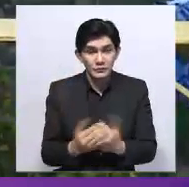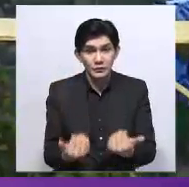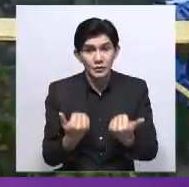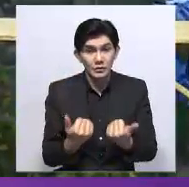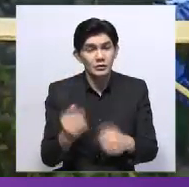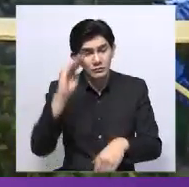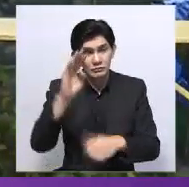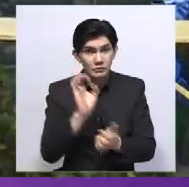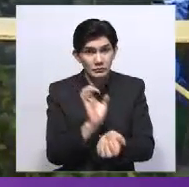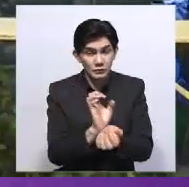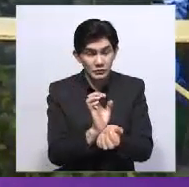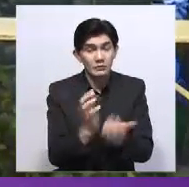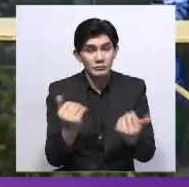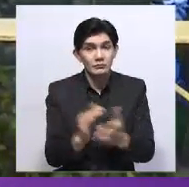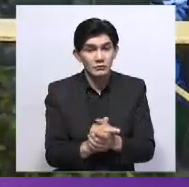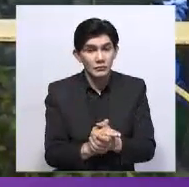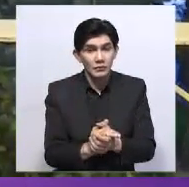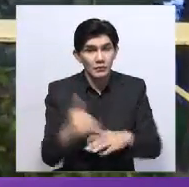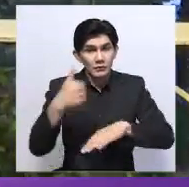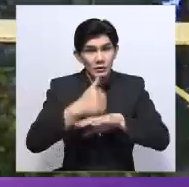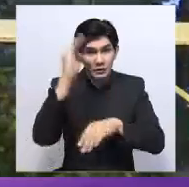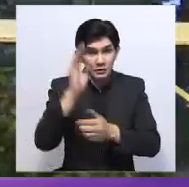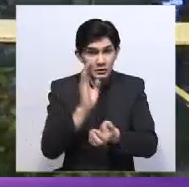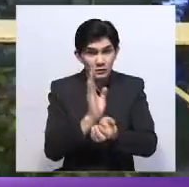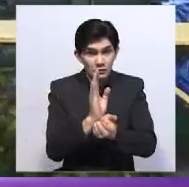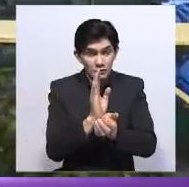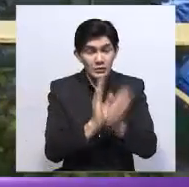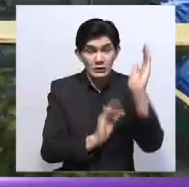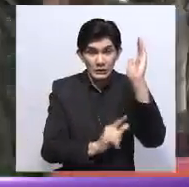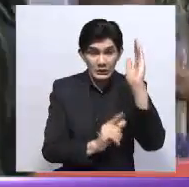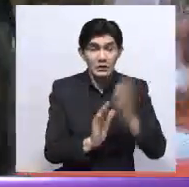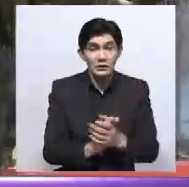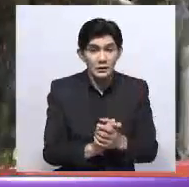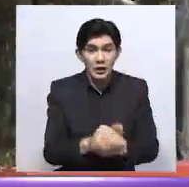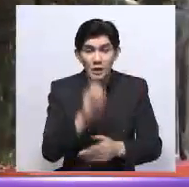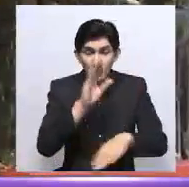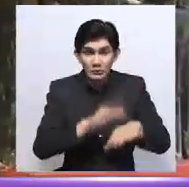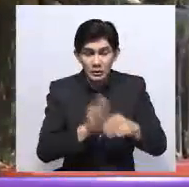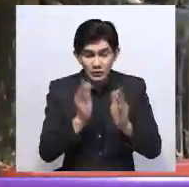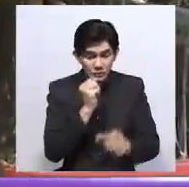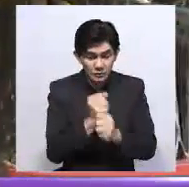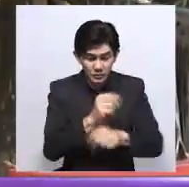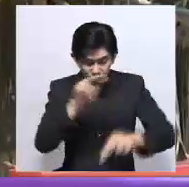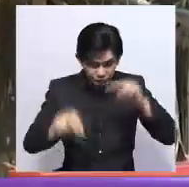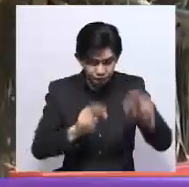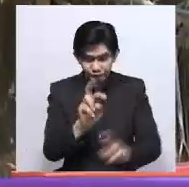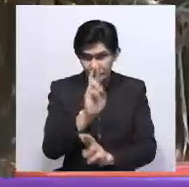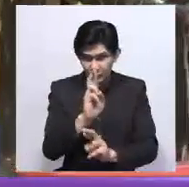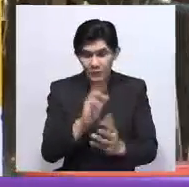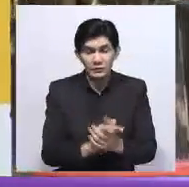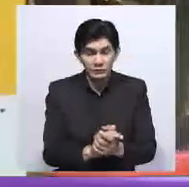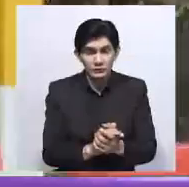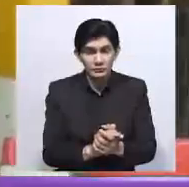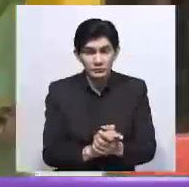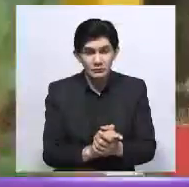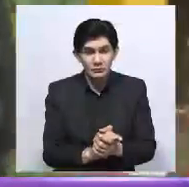ากนี้ค่ะพลตำรวจตรีกฤษดาแก้วจันดีผู้บังคับการตำรวจภูธรจังหวัดยะลาได้ย้ำให้เจ้าหน้าที่ตำรวจเฝ้าระวังจุดเสี่ยง